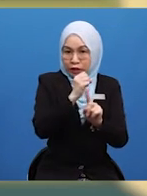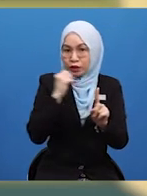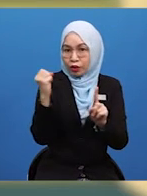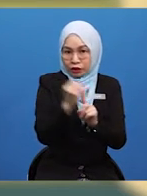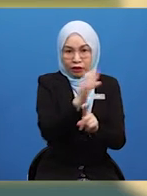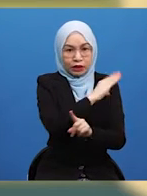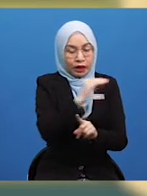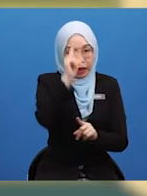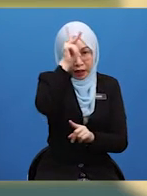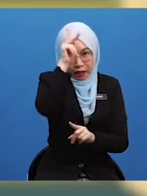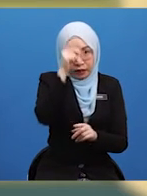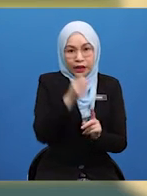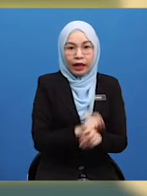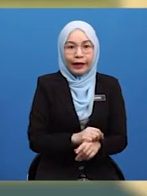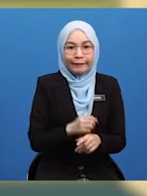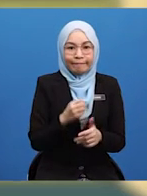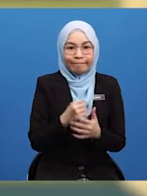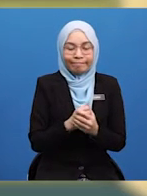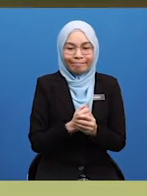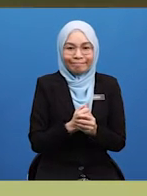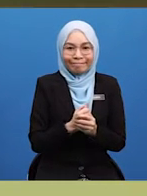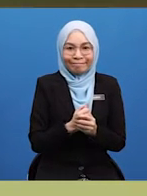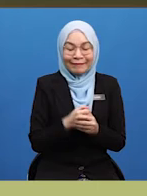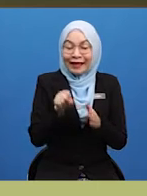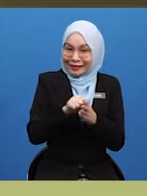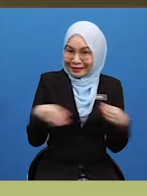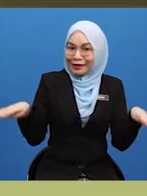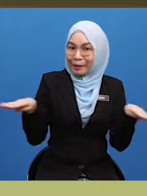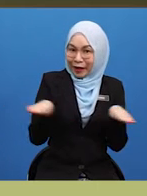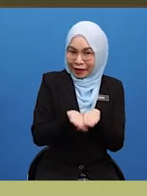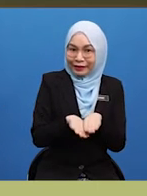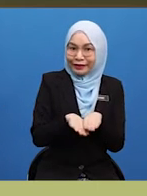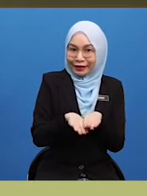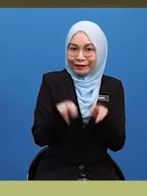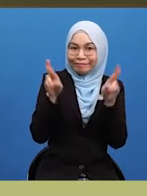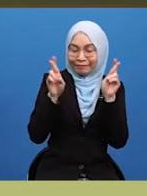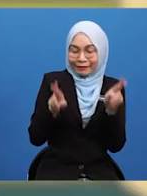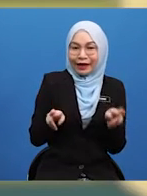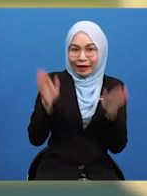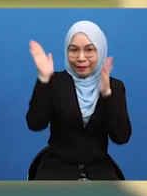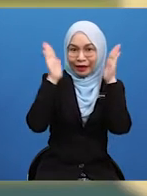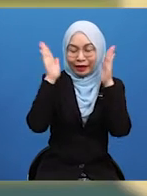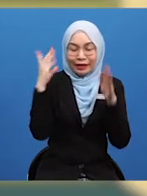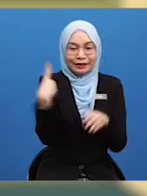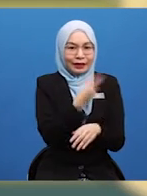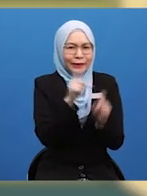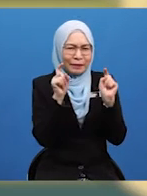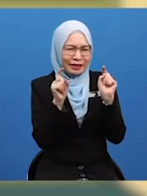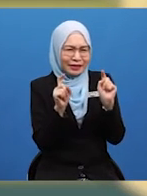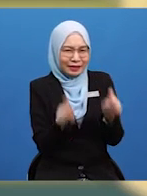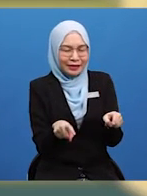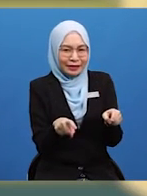dan kerajaan atau governance. Sebagai rakyat Malaysia, kita perlulah